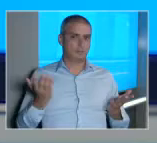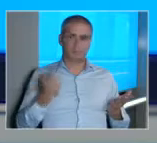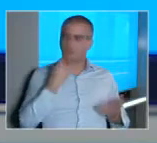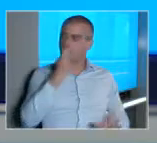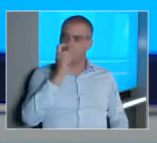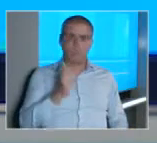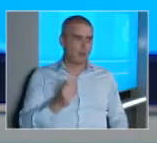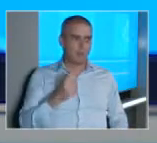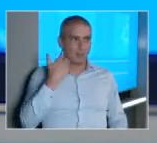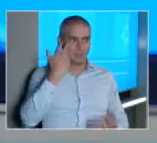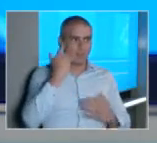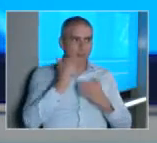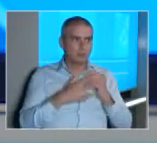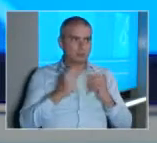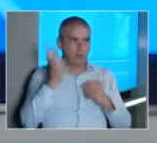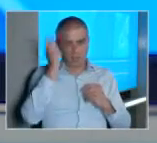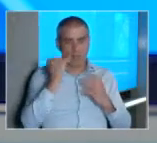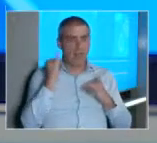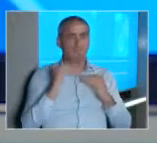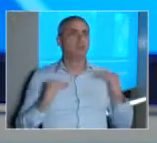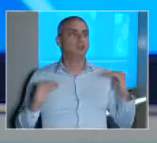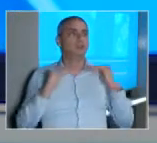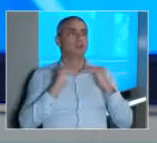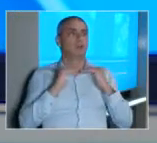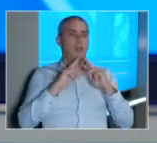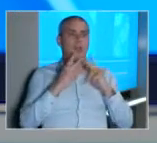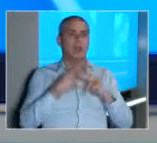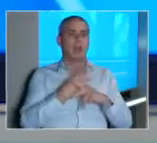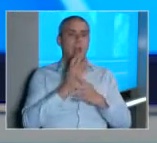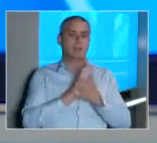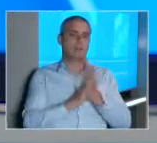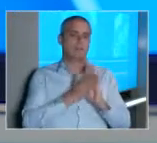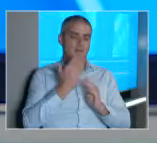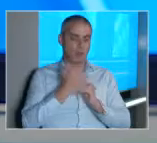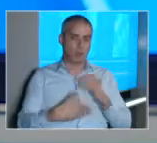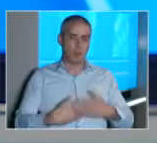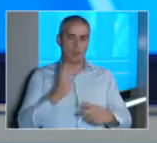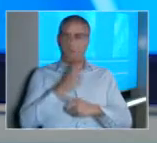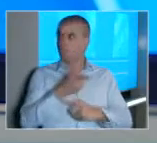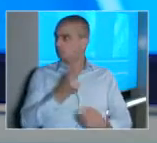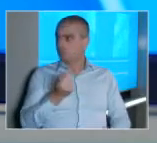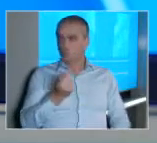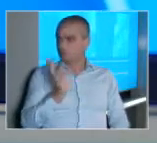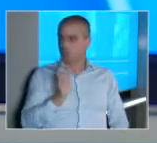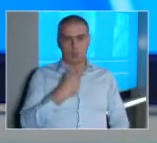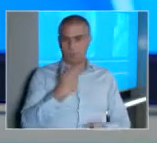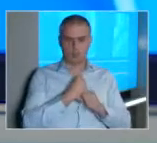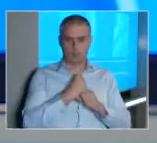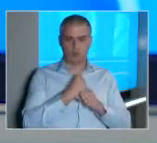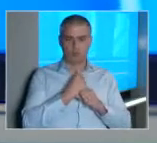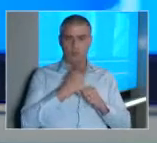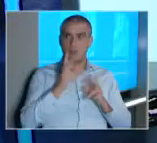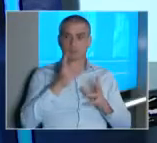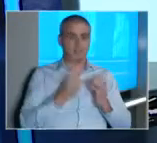למילים ולאגדות, בסוף צריך להביא שוויון זכויות לקהילת הלהט"ב, לגמור עם חוק הפונדקאות. כן, אבל זה אף אחד לא יכול באמת לעשות. גם אם אתם